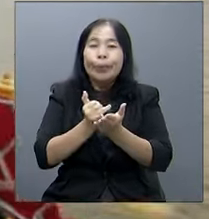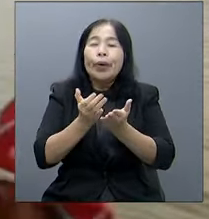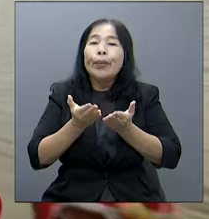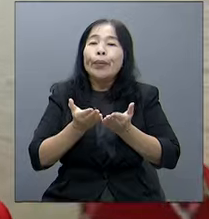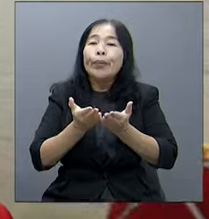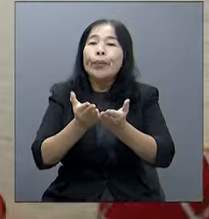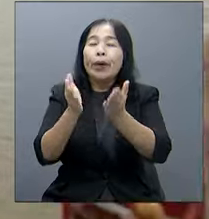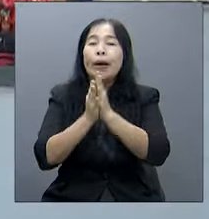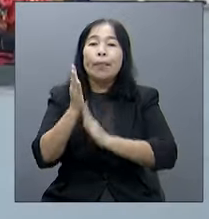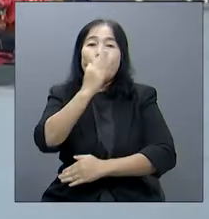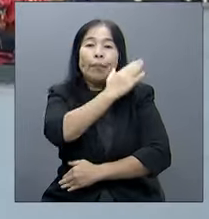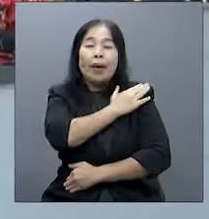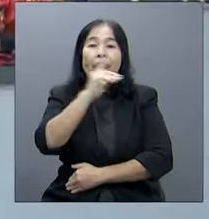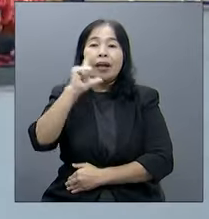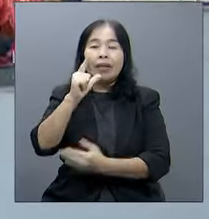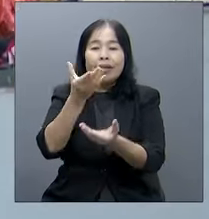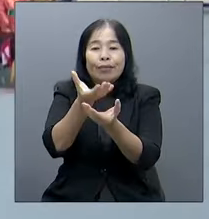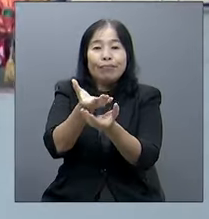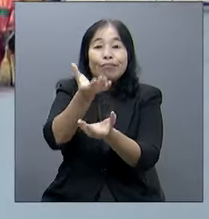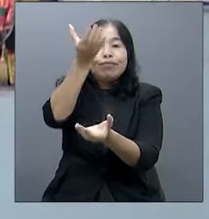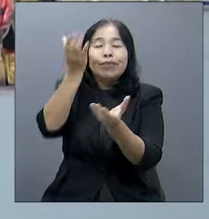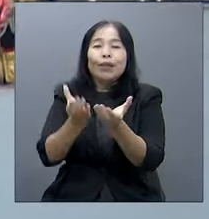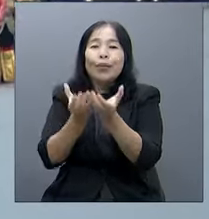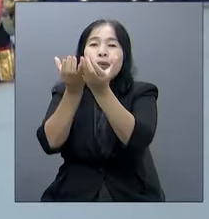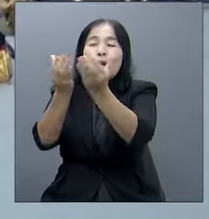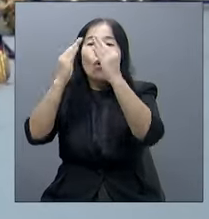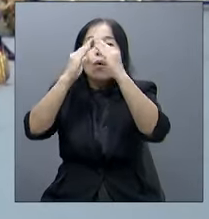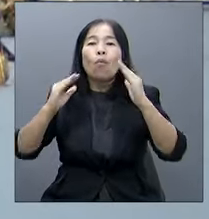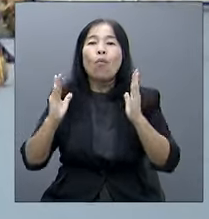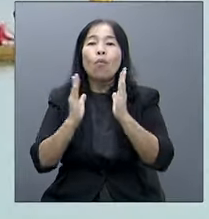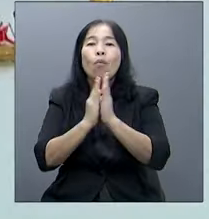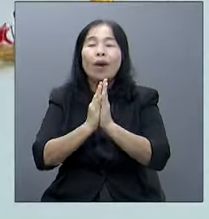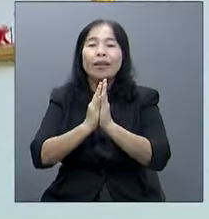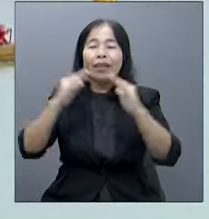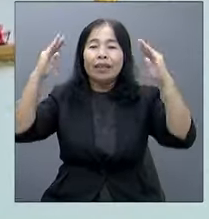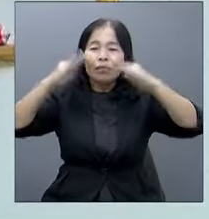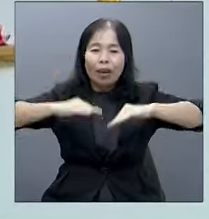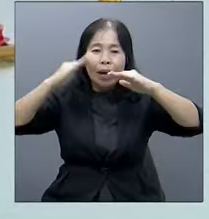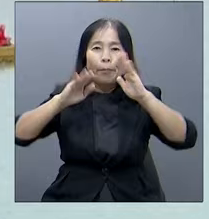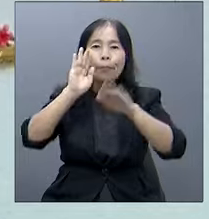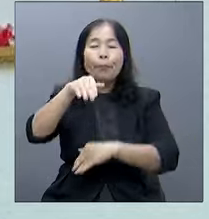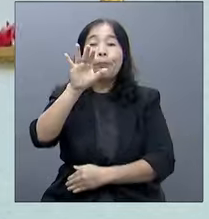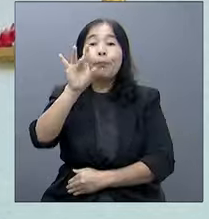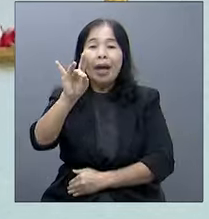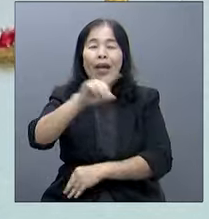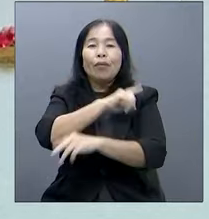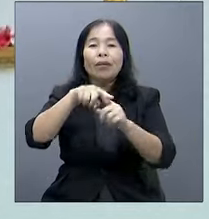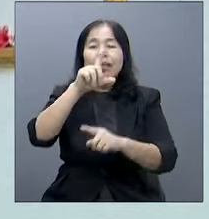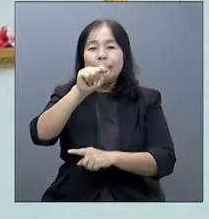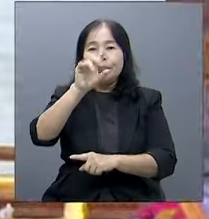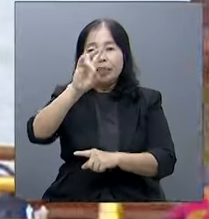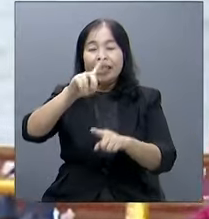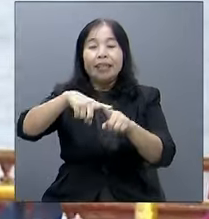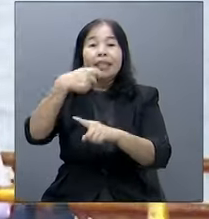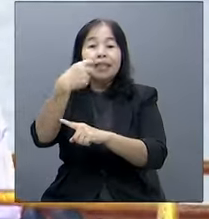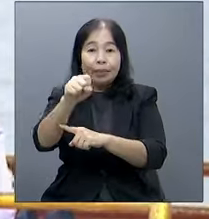ิน โยคบวพระยุหักยาตราทางชลมากนวดอรุณราชวรารามาชวรรมหาวิหาร ในวนอาทิทย 27 ตุลาคม 25